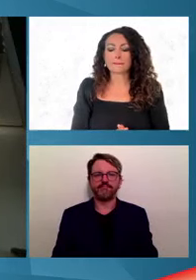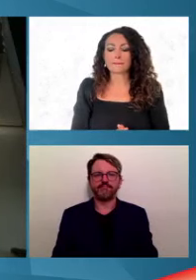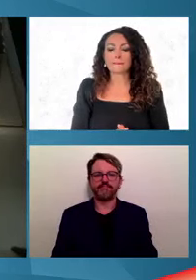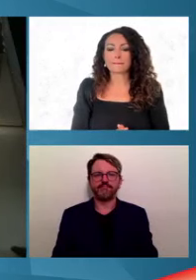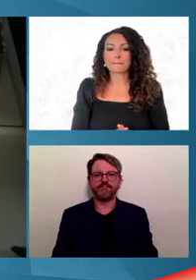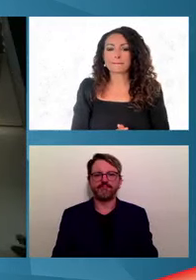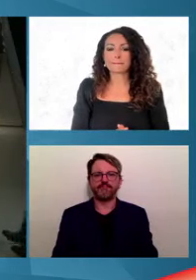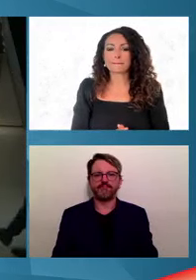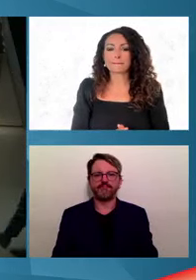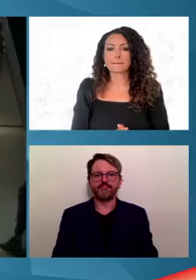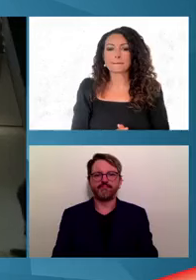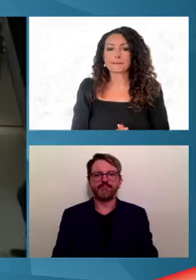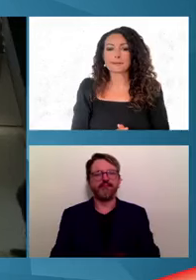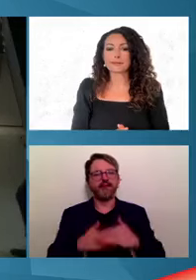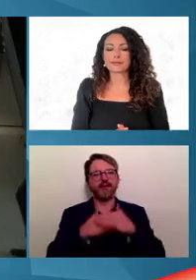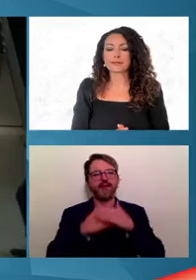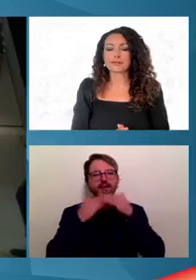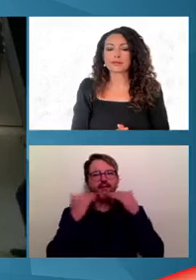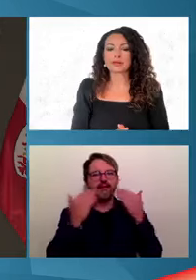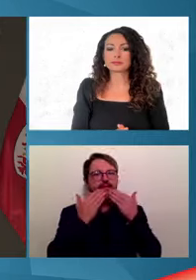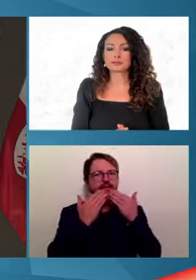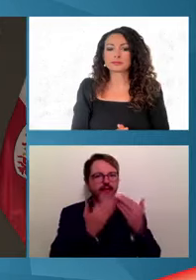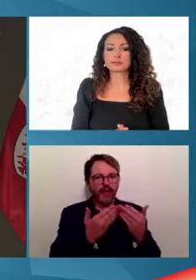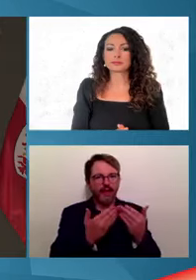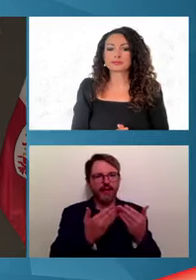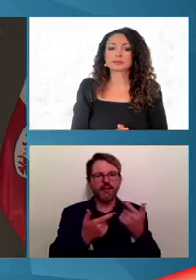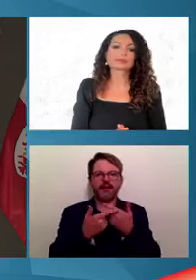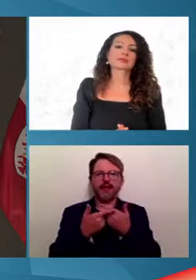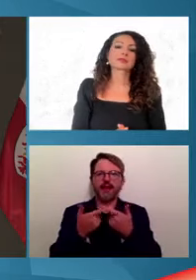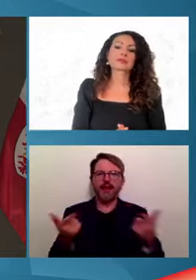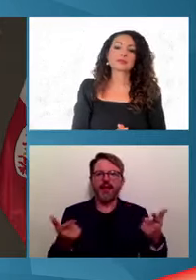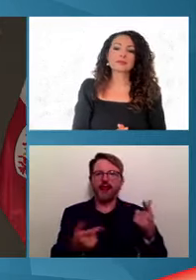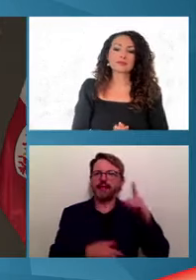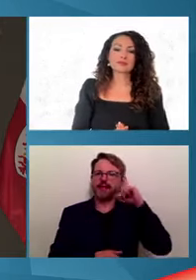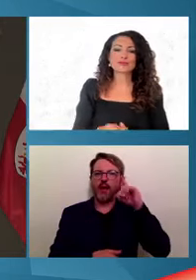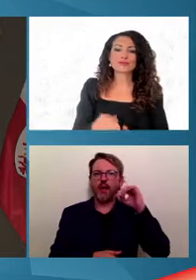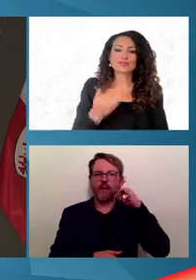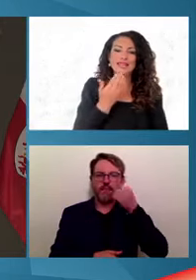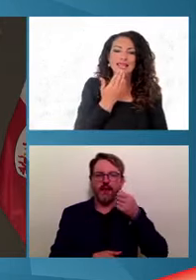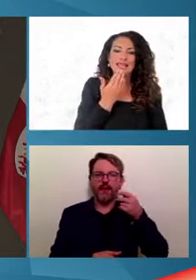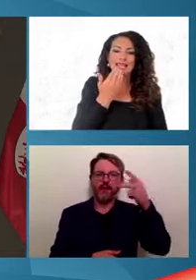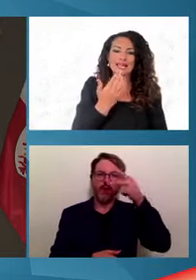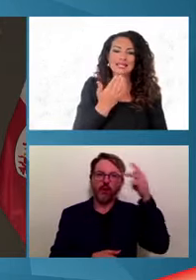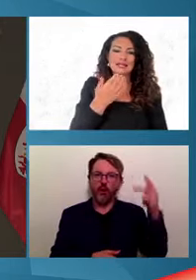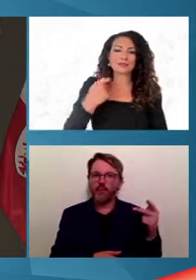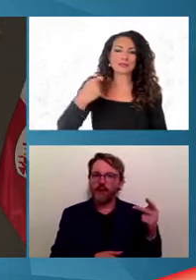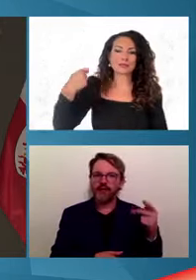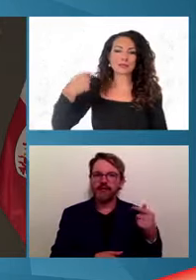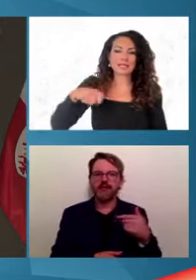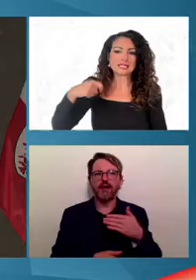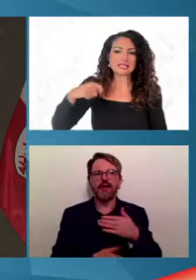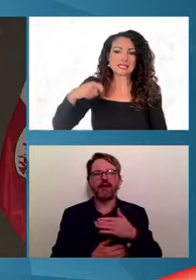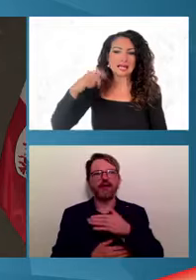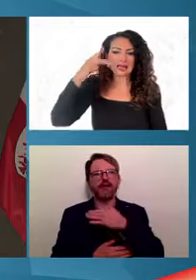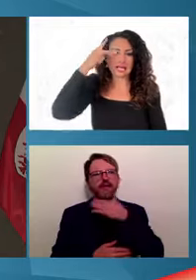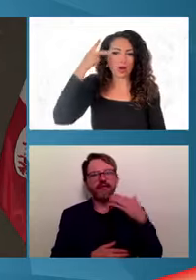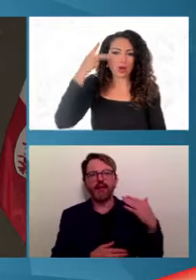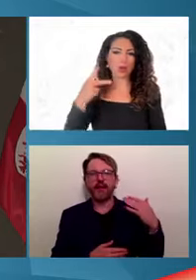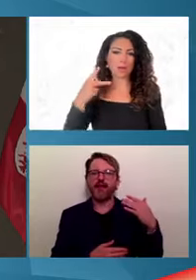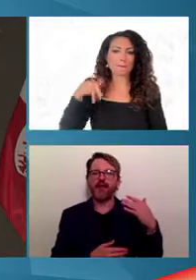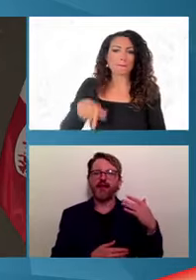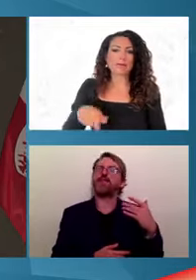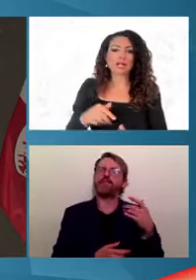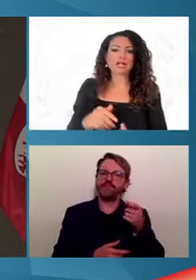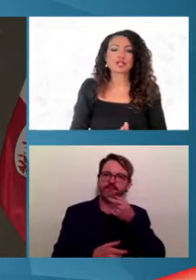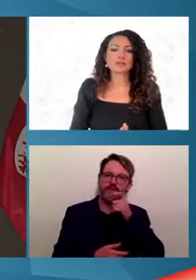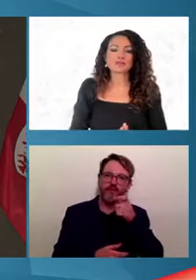Vielen, vielen Dank, Landeshauptmann Arno Kompatscher, für diese wertschätzenden, ernsten, vor allem aber auch, denke